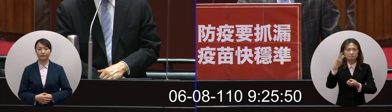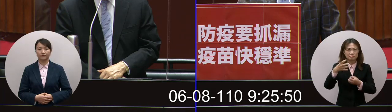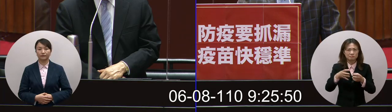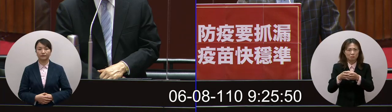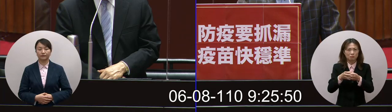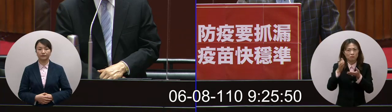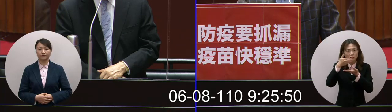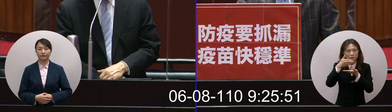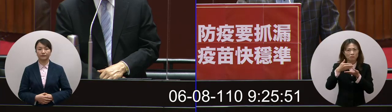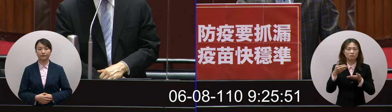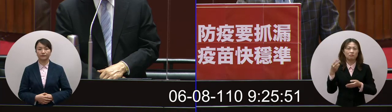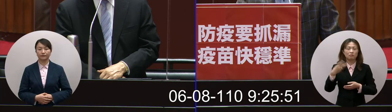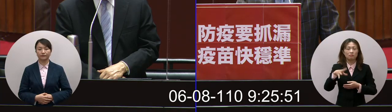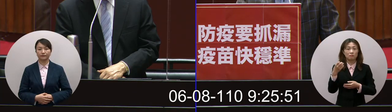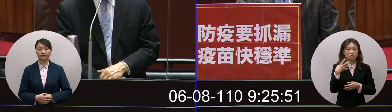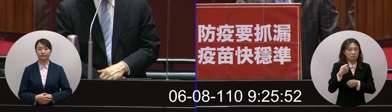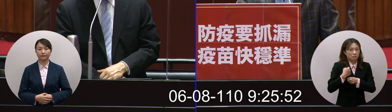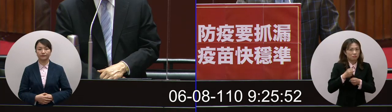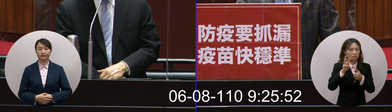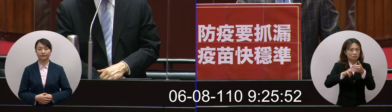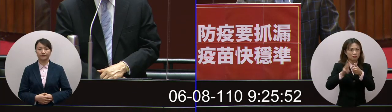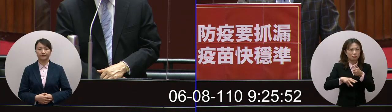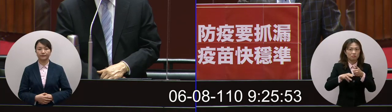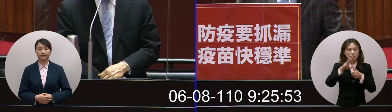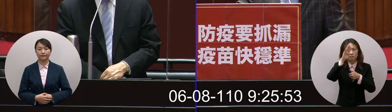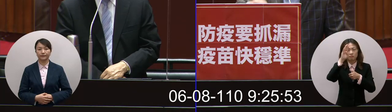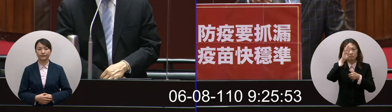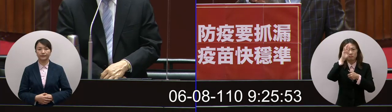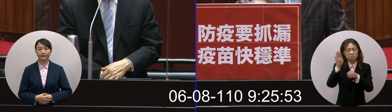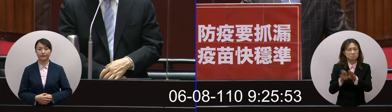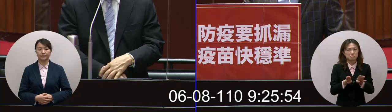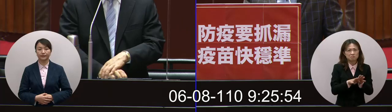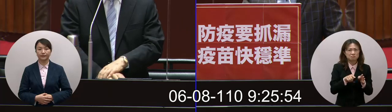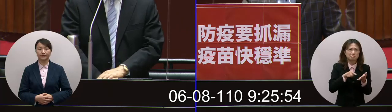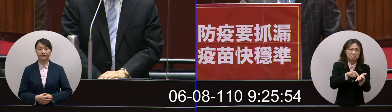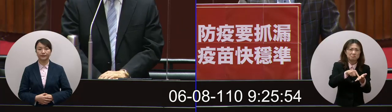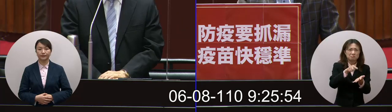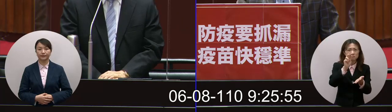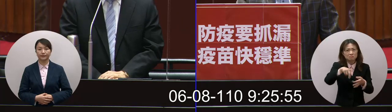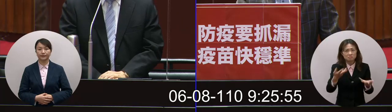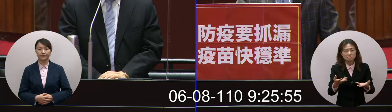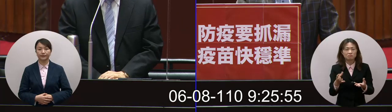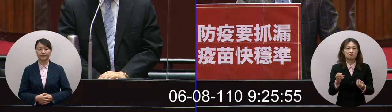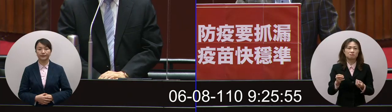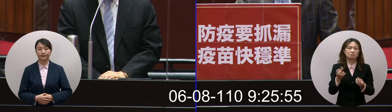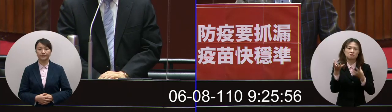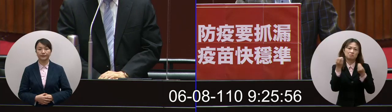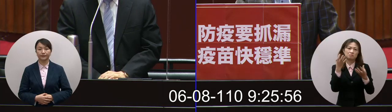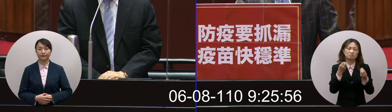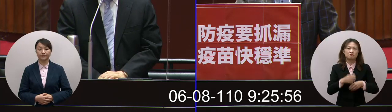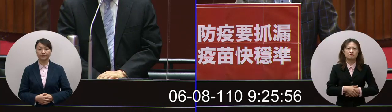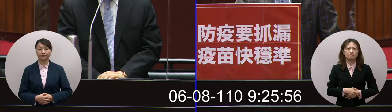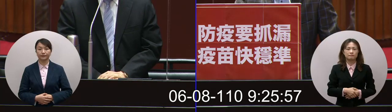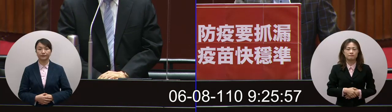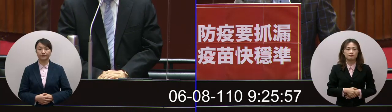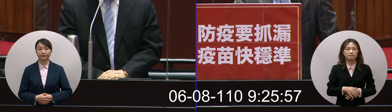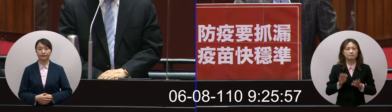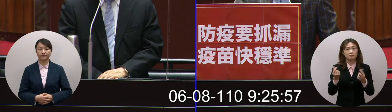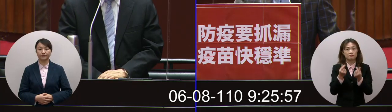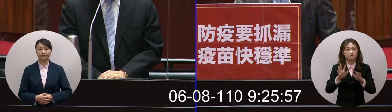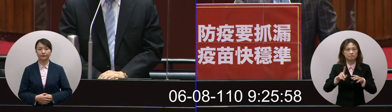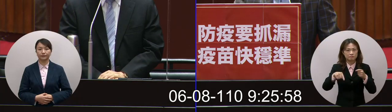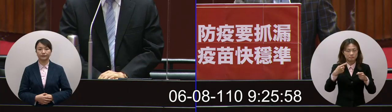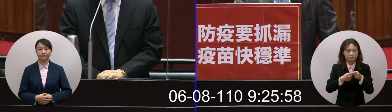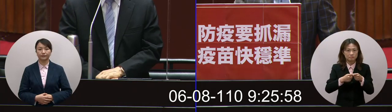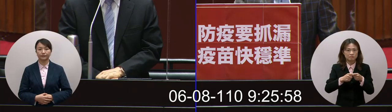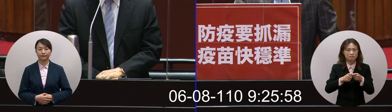做伙，甚至是新训的时阵要放假唔放假，要休假唔休假。打第二波疫情今年多五月底爆发的时阵，包括金